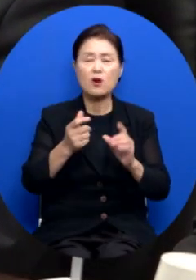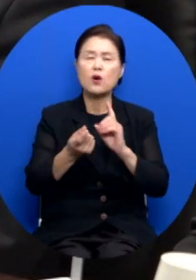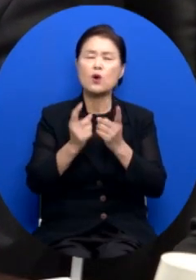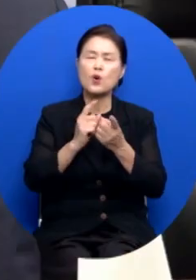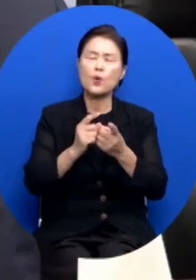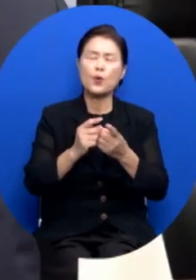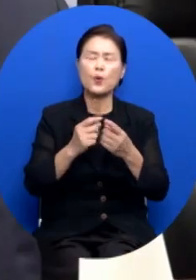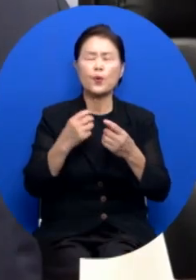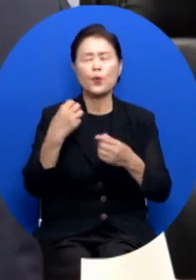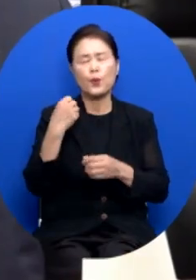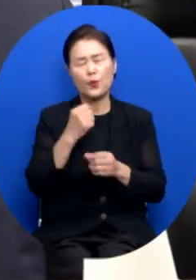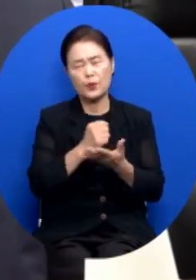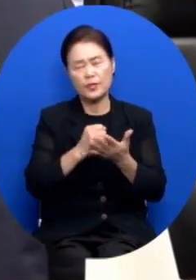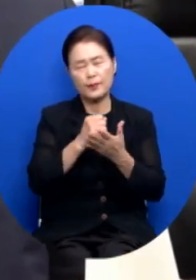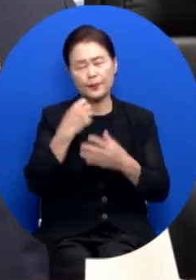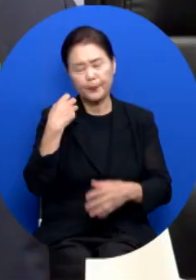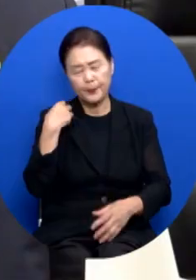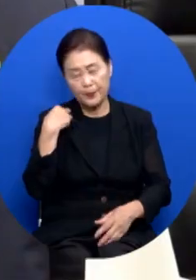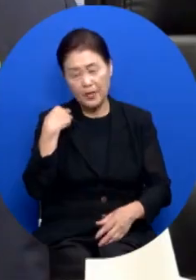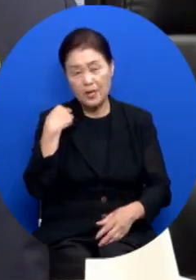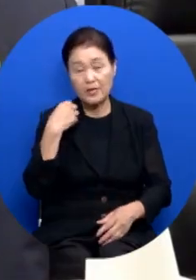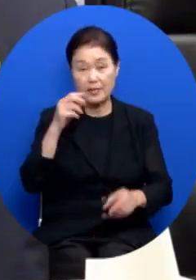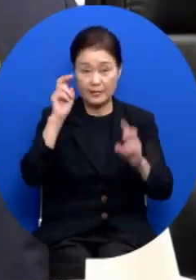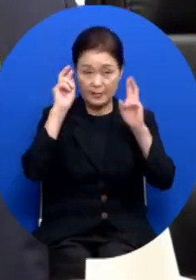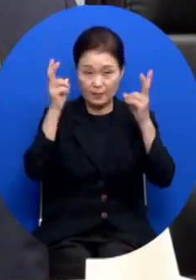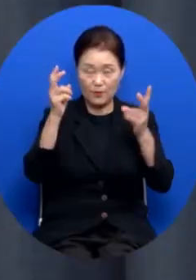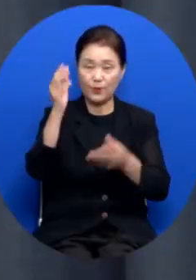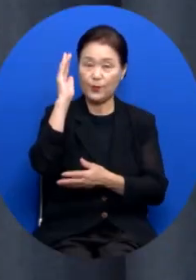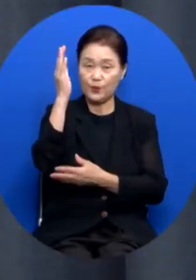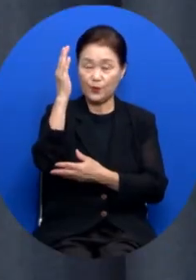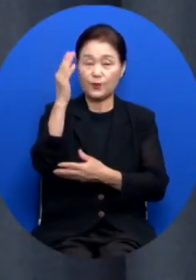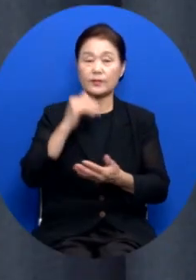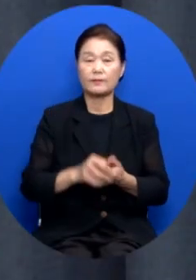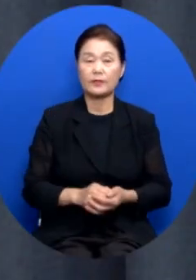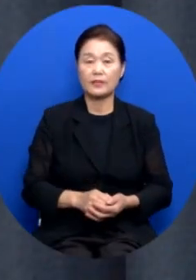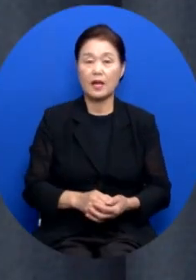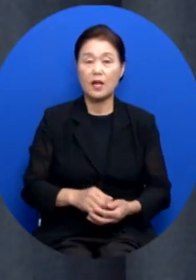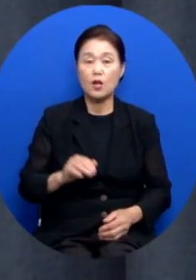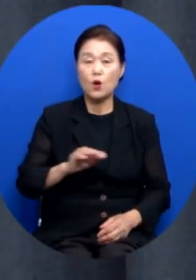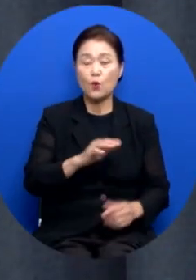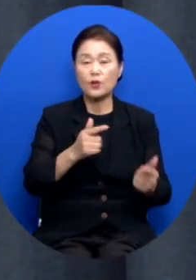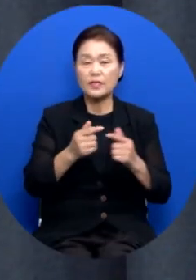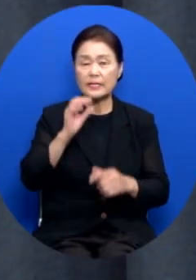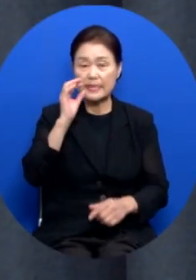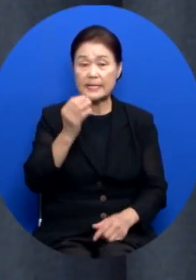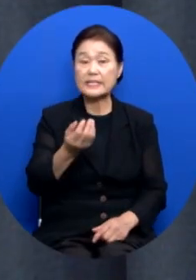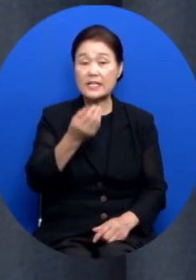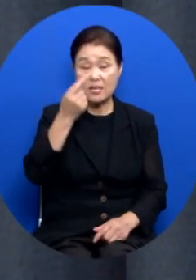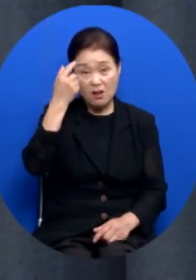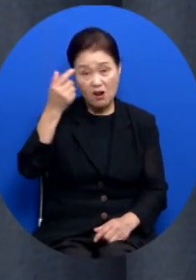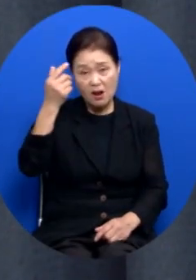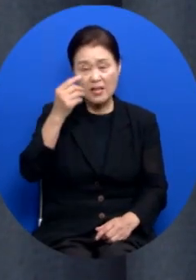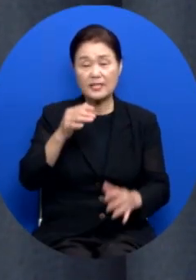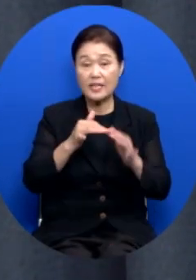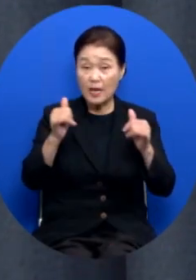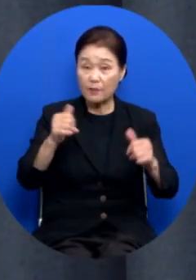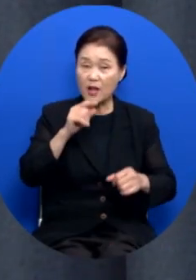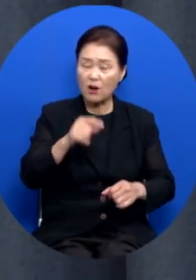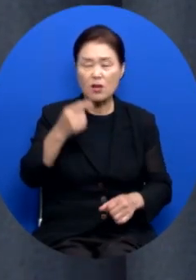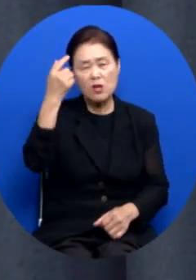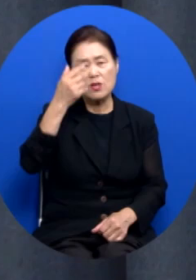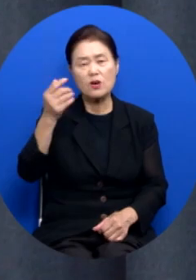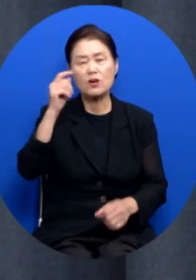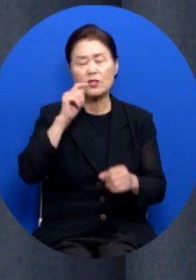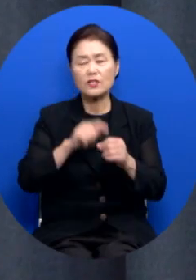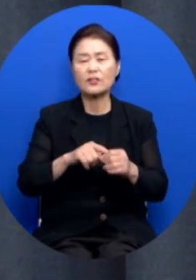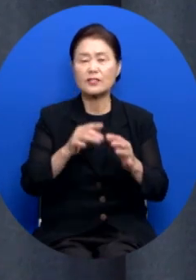짐을 지어야 합니다란 제목으로 설교했습니다. 우리가 신령한 사람이라는 것을, 영적인 사람이라는 것을, 영적인